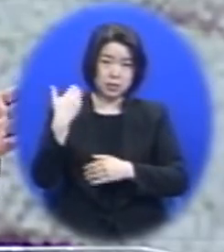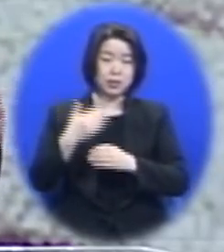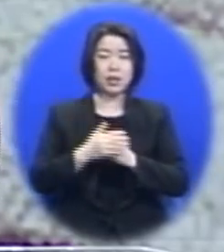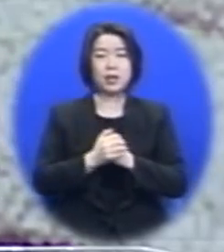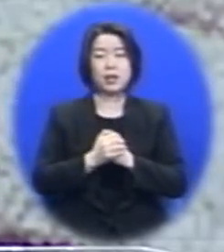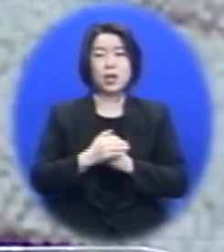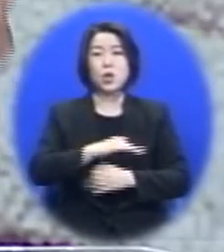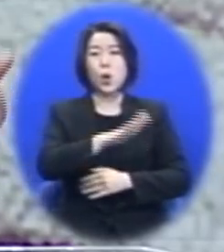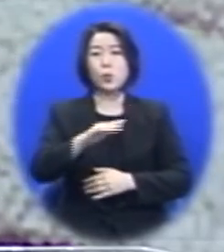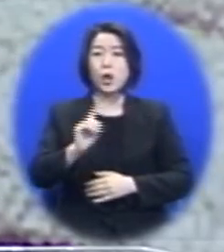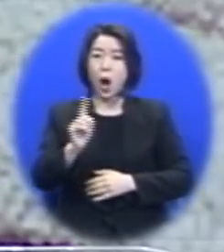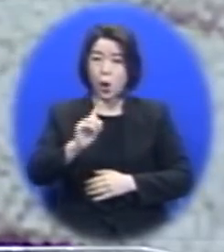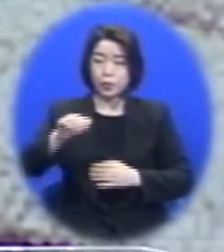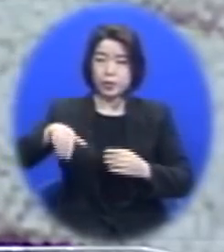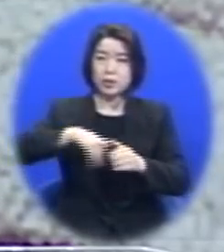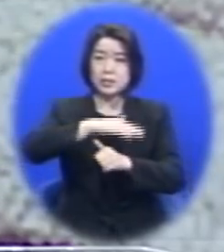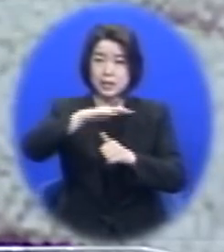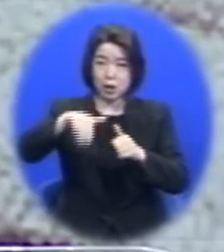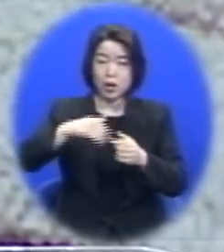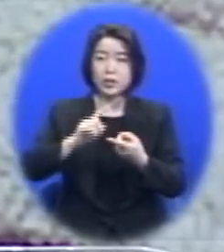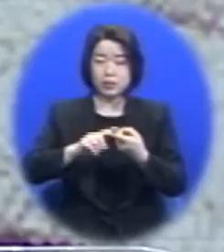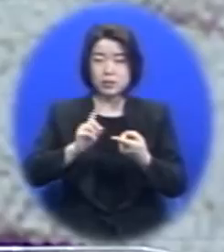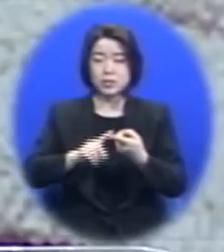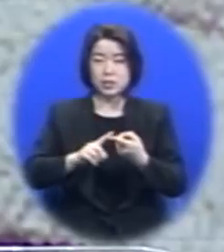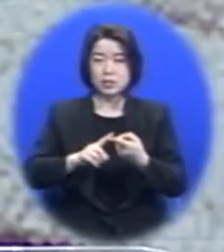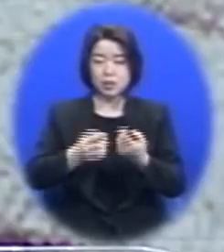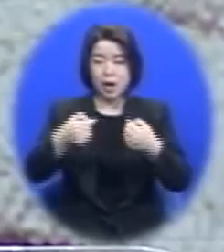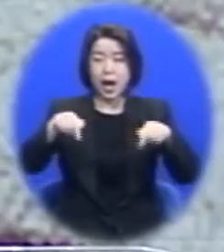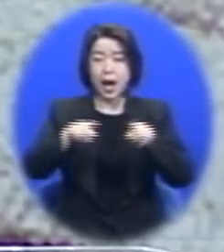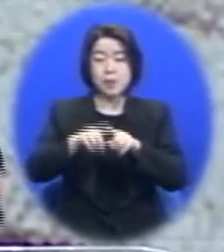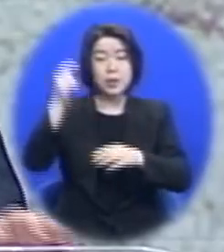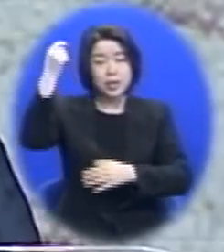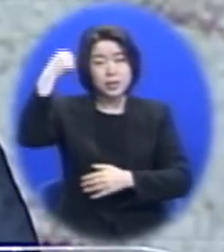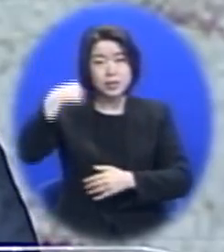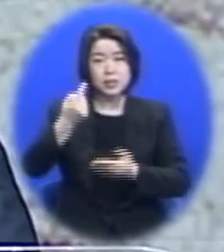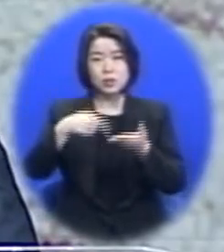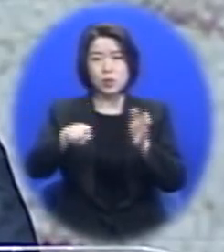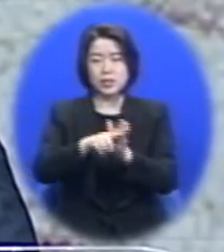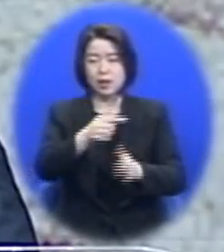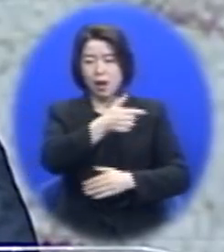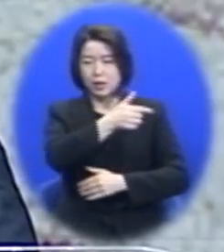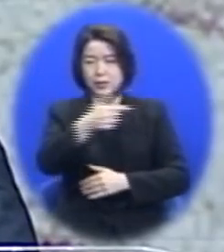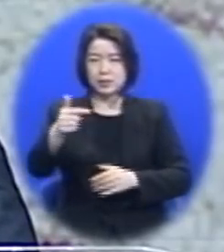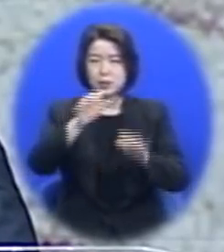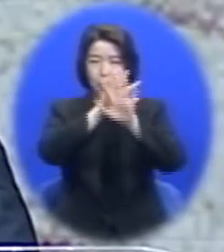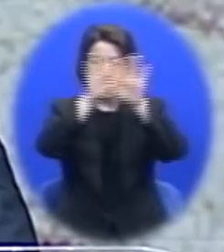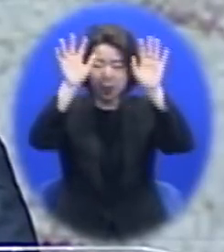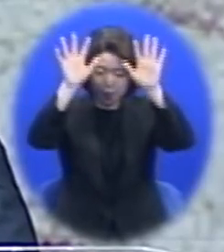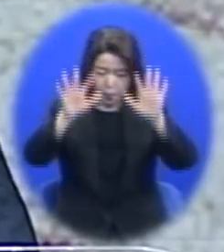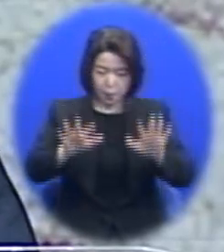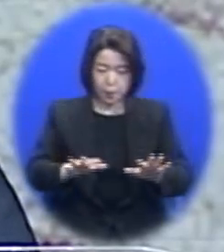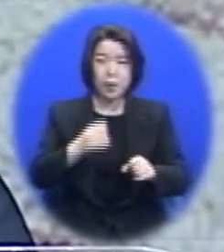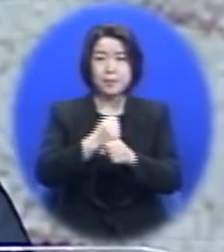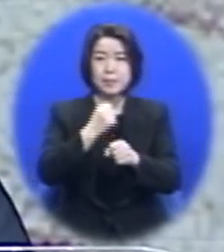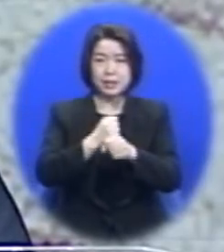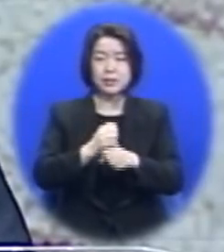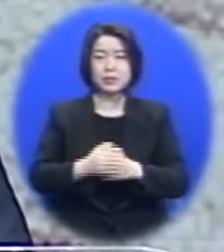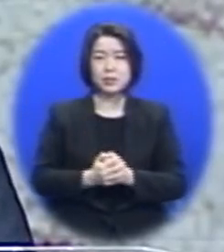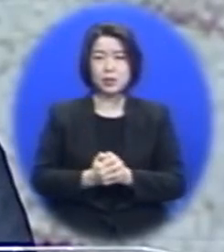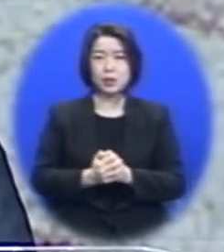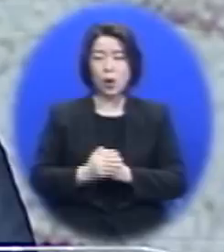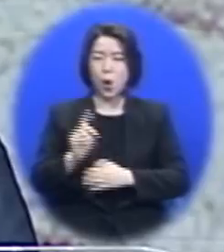한번 우리가 같이 그냥 느껴보기 위해서 이 대형 현수막을 만들었습니다 어떤 분들은